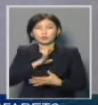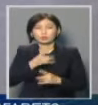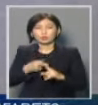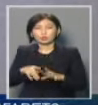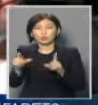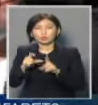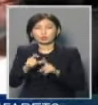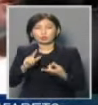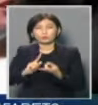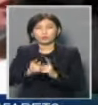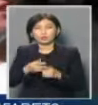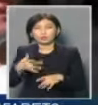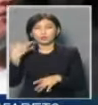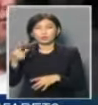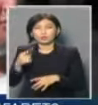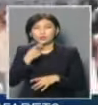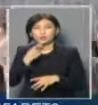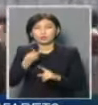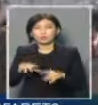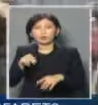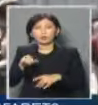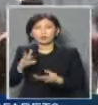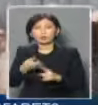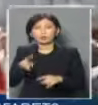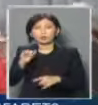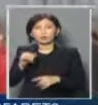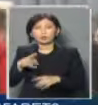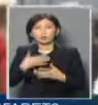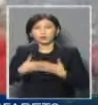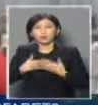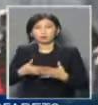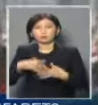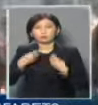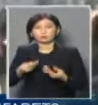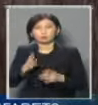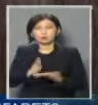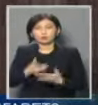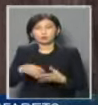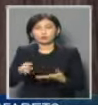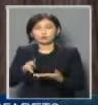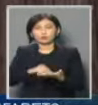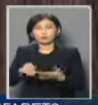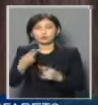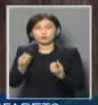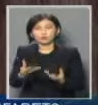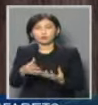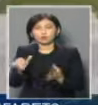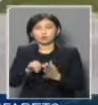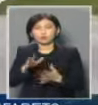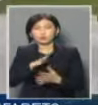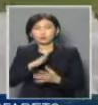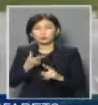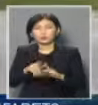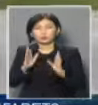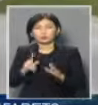Слово «вейпинг» в переводе с английского означает «парение», а «вейп» – это «вдыхаю и выделяю пар». Во-вторых, снаружи обычных вейпов указано